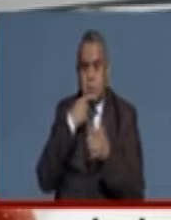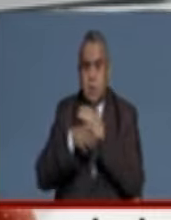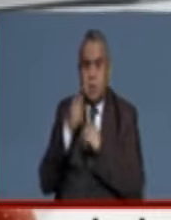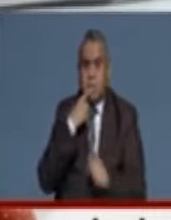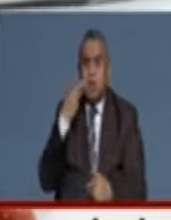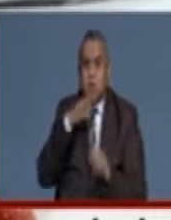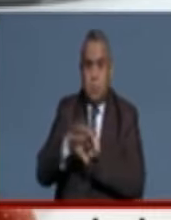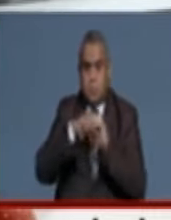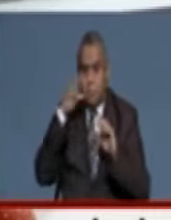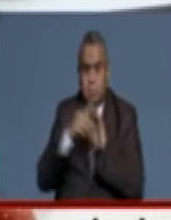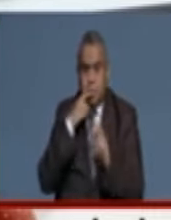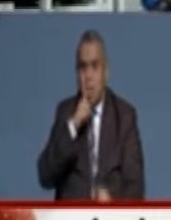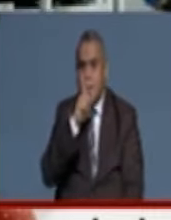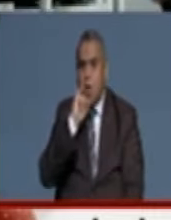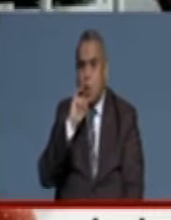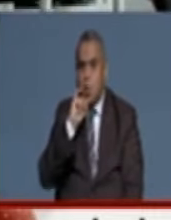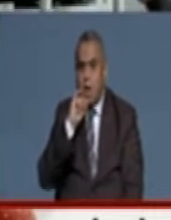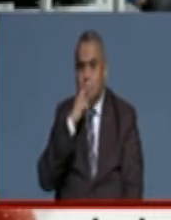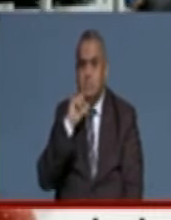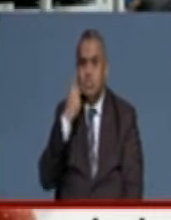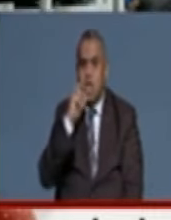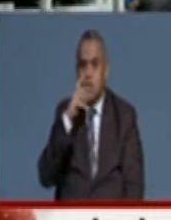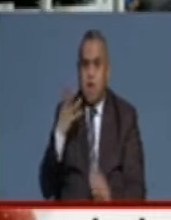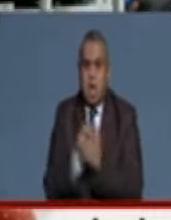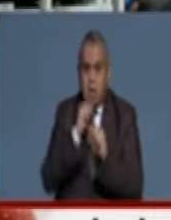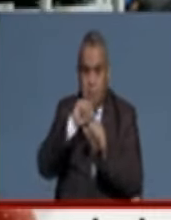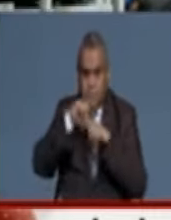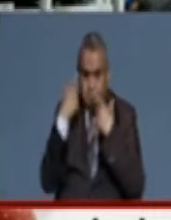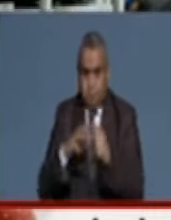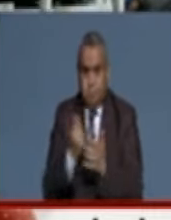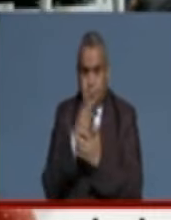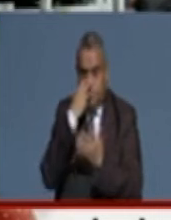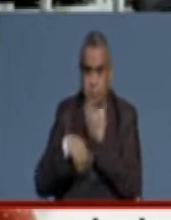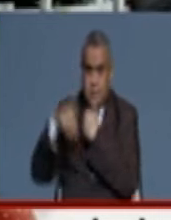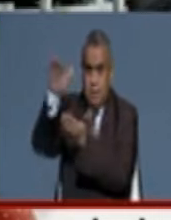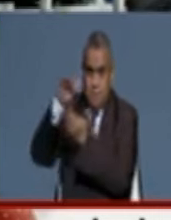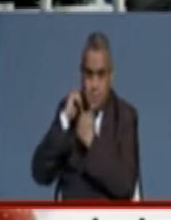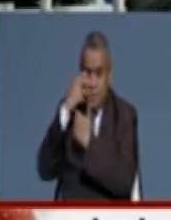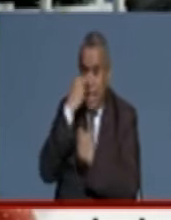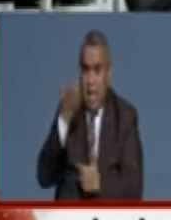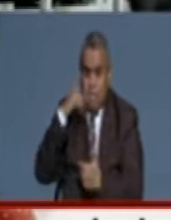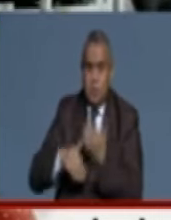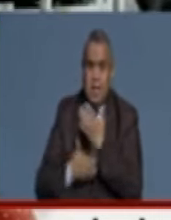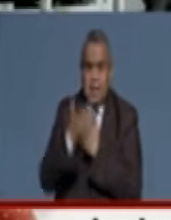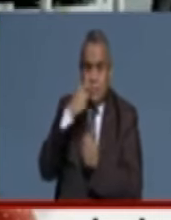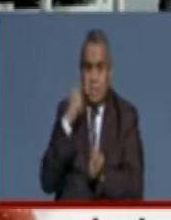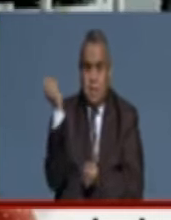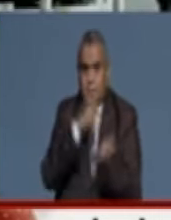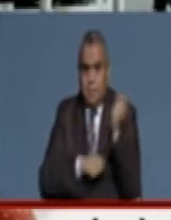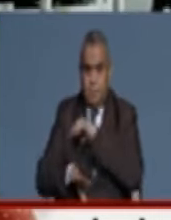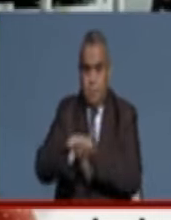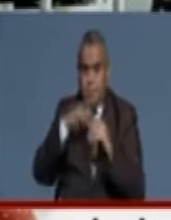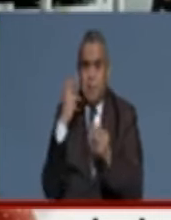من المكونات المصنعة من ستانلس ستيل. هذه المكونات يا فندم كان بيتم استيرادها من الخارج. المصنع حاليا أصبح قادر على سد